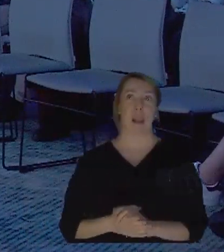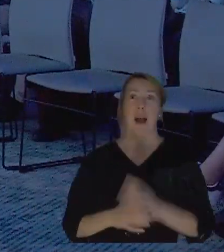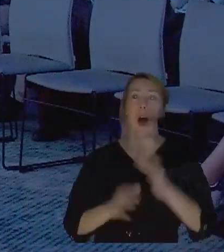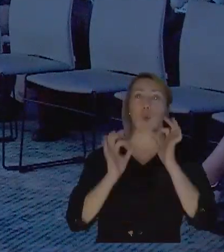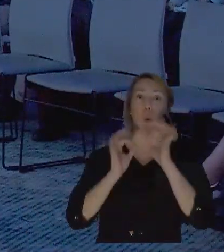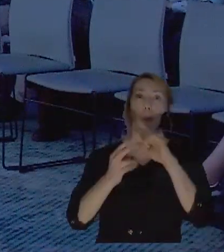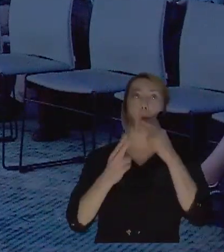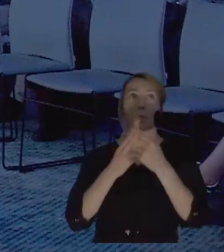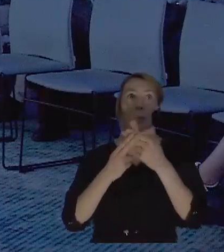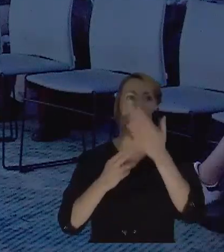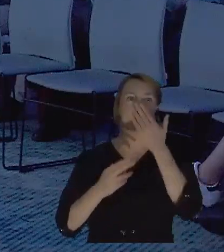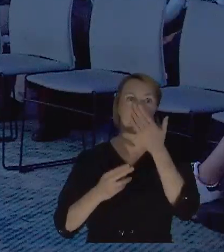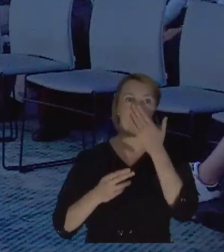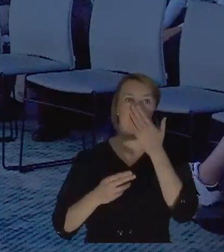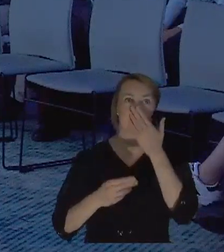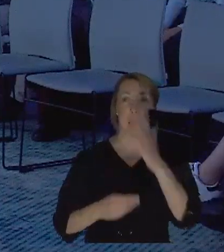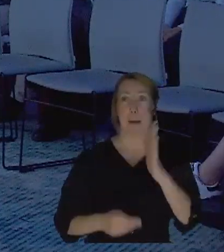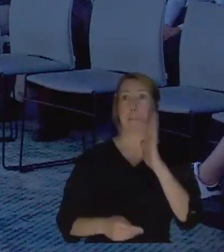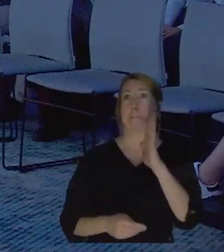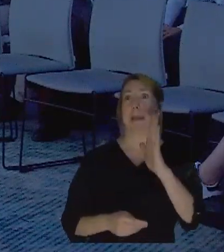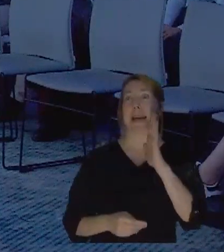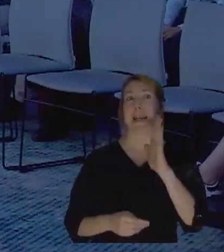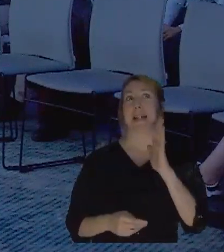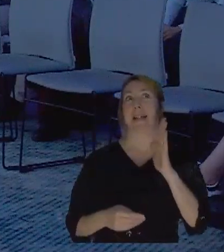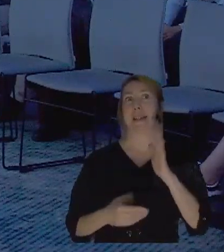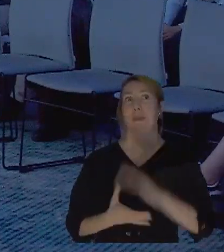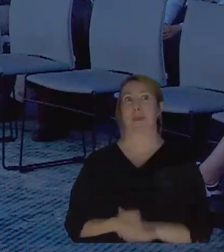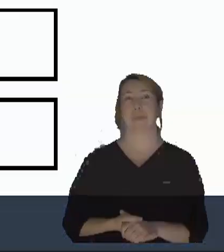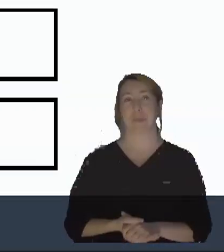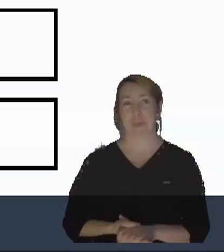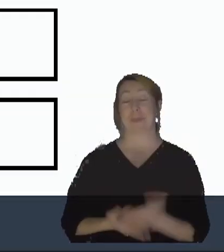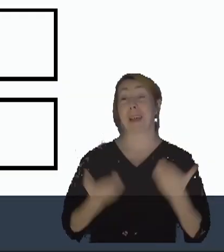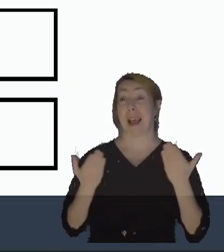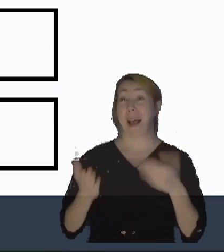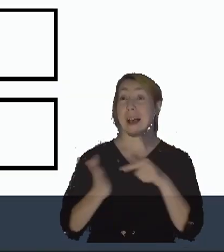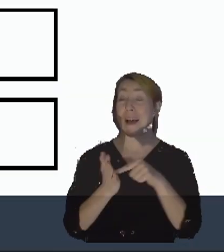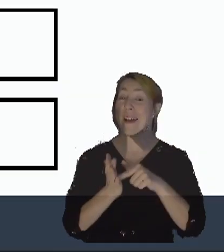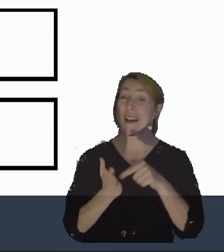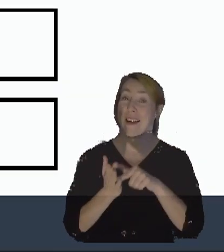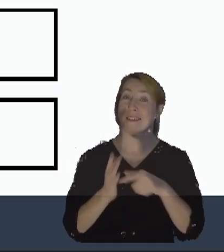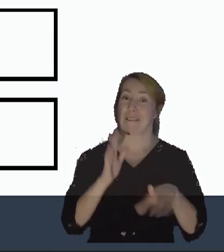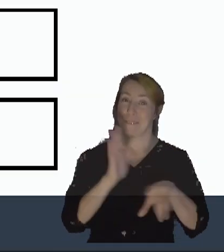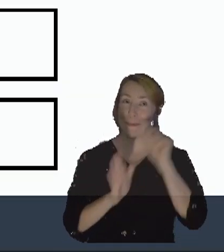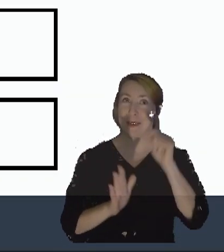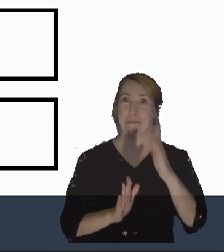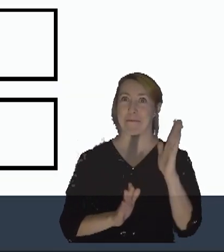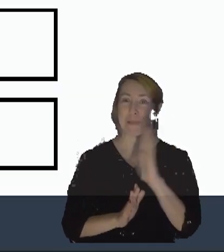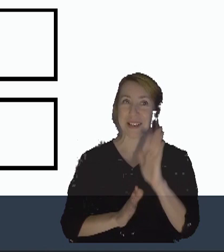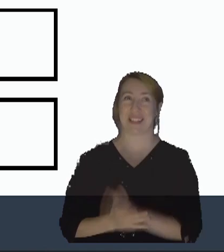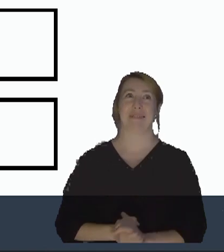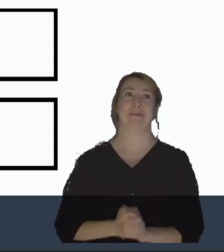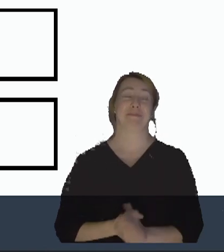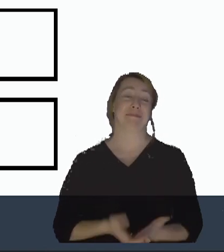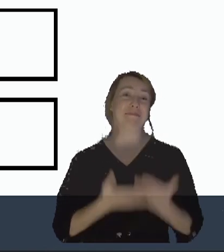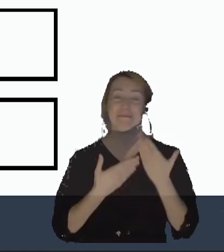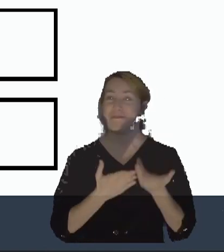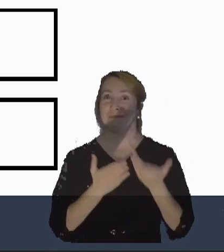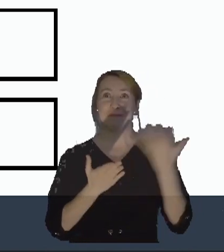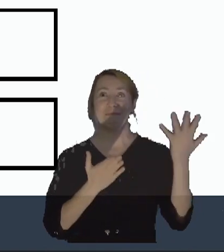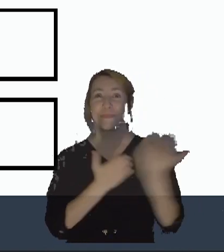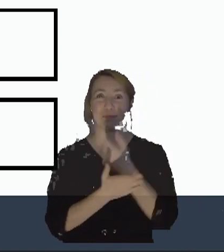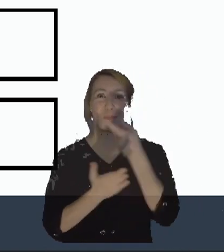prawidłowa odpowiedź to B. Jednak B. Trzeba było wybrać B. Niestety nie